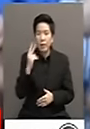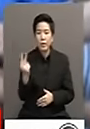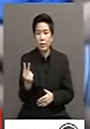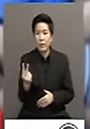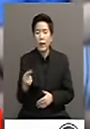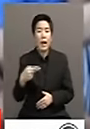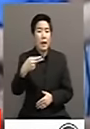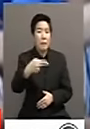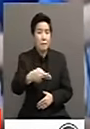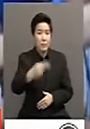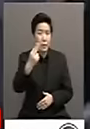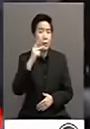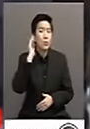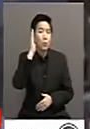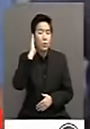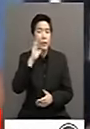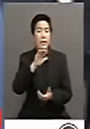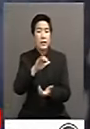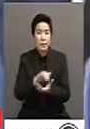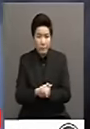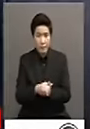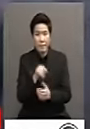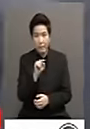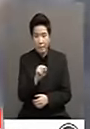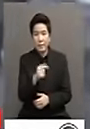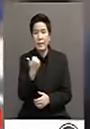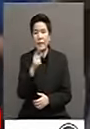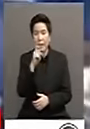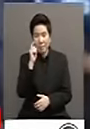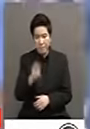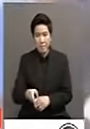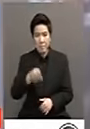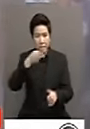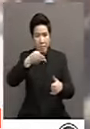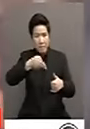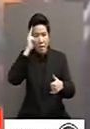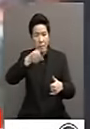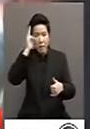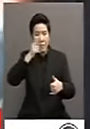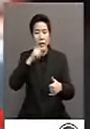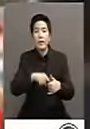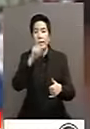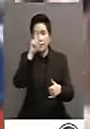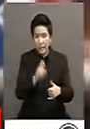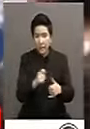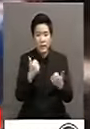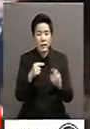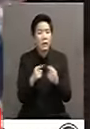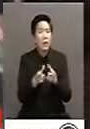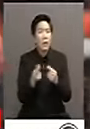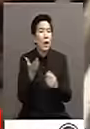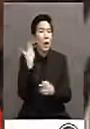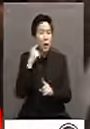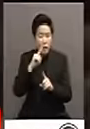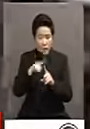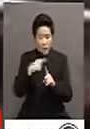าคุณจักรกิจจนเสียชีวิตนะครับโดยใช้อาวุธปืนยิงหลายนัดนะจนถึงแก่ความตายเหตุการณ์นี้เกิดขึ้นวันที่